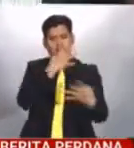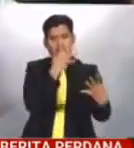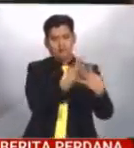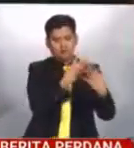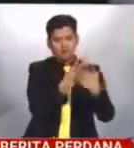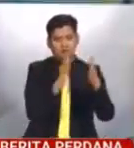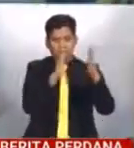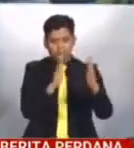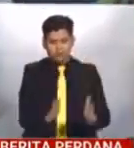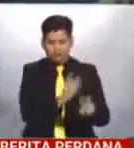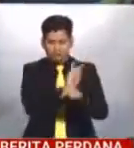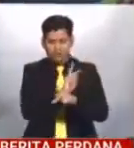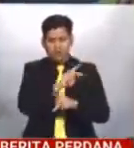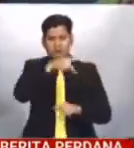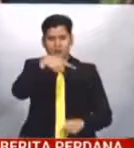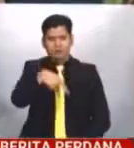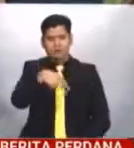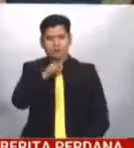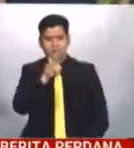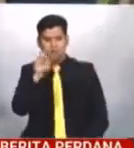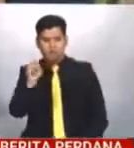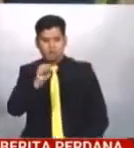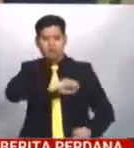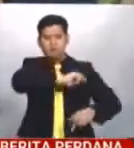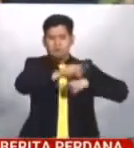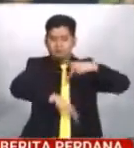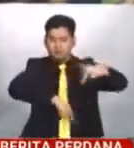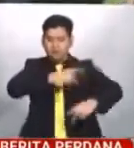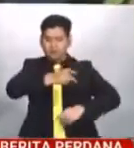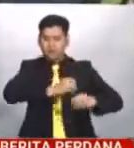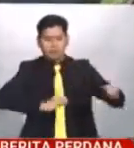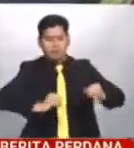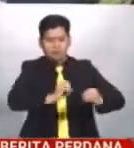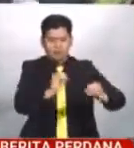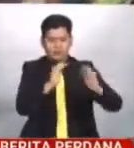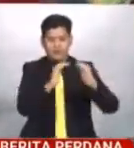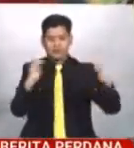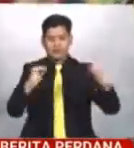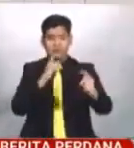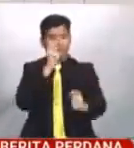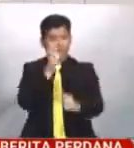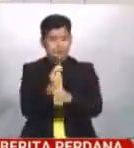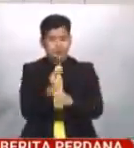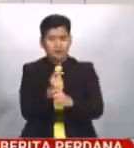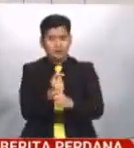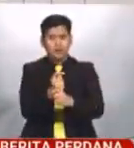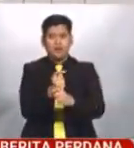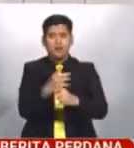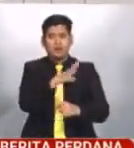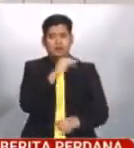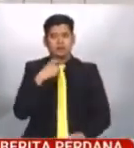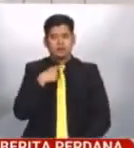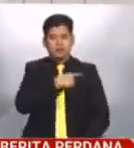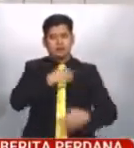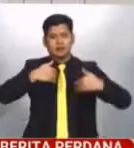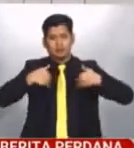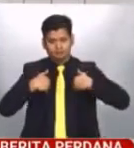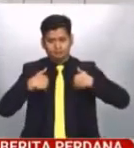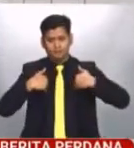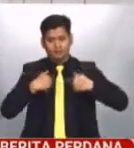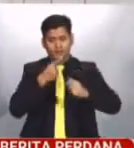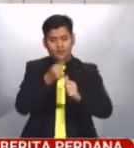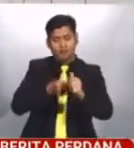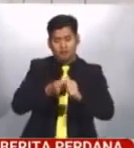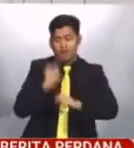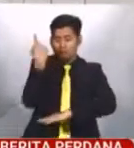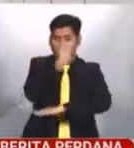bawah pengawasan PUS mematuhi prosedur operasi standard ditetapkan. Dan kita ada sesi setiap